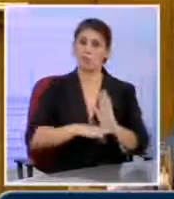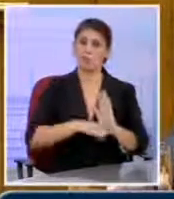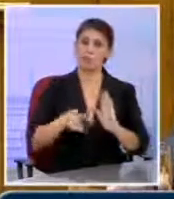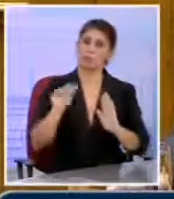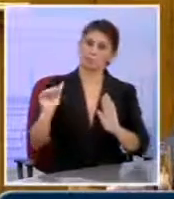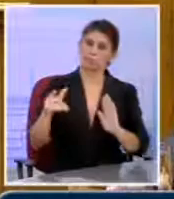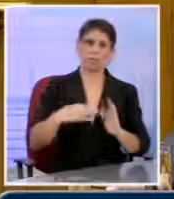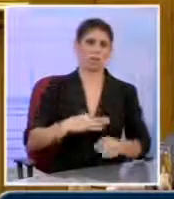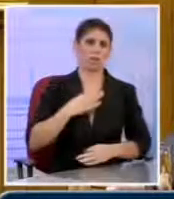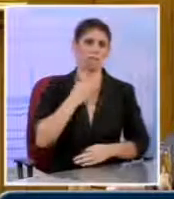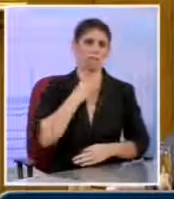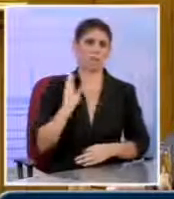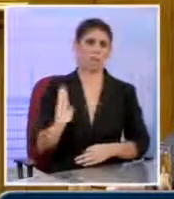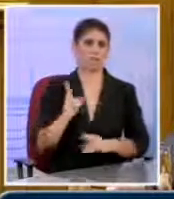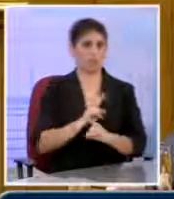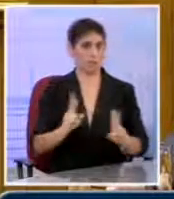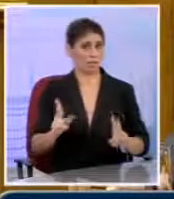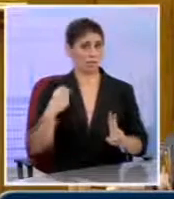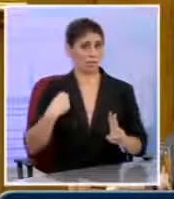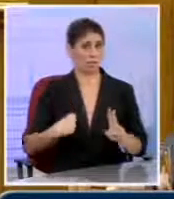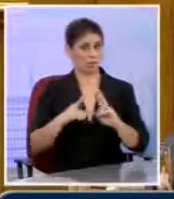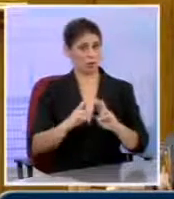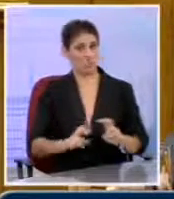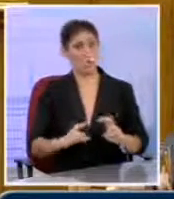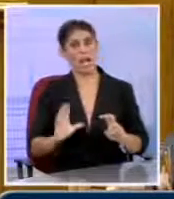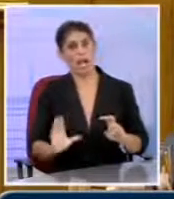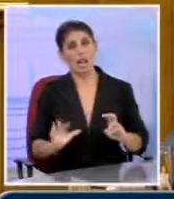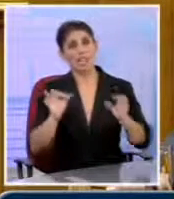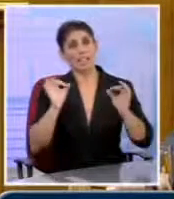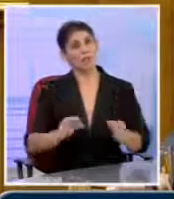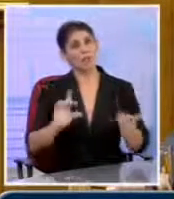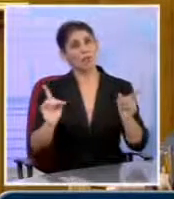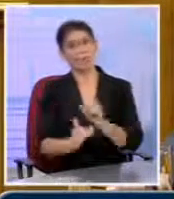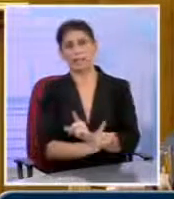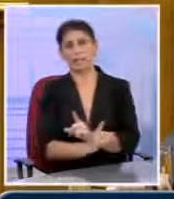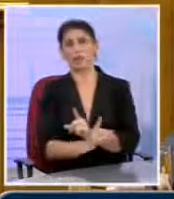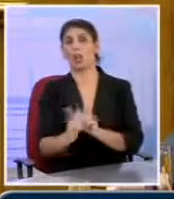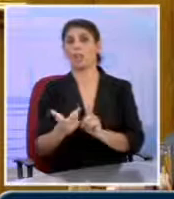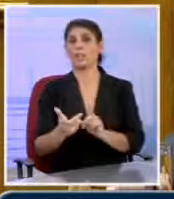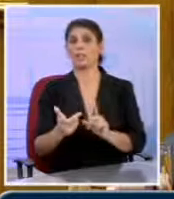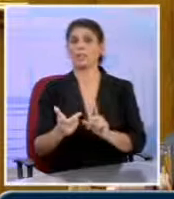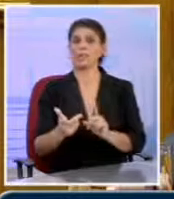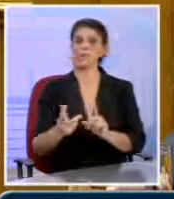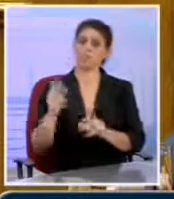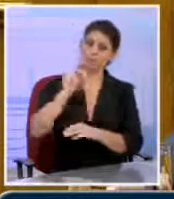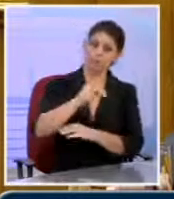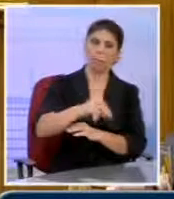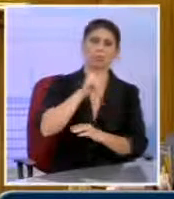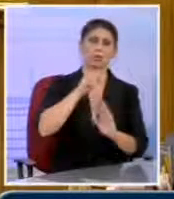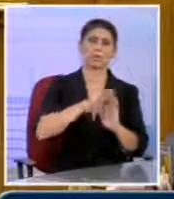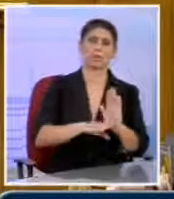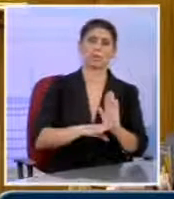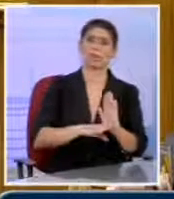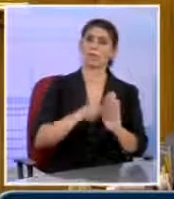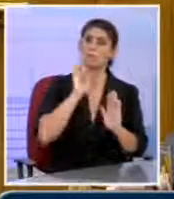επικαλείται ο κ. Βενιζέλος, για τη διαφάνεια και το δημόσιο έλεγχο, αλλά για το ακριβώς αντίθετο. Για την καταστρατήγηση του Συντάγματος,